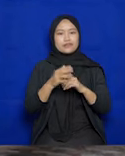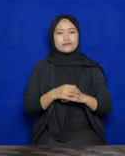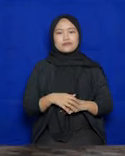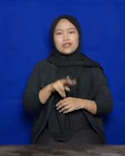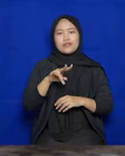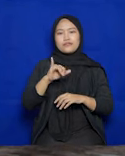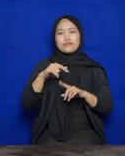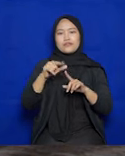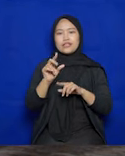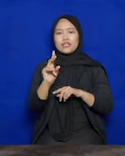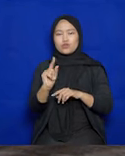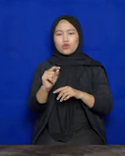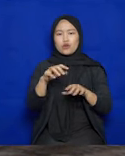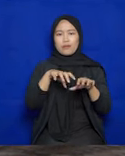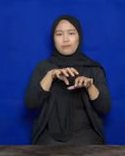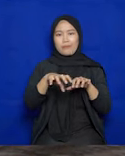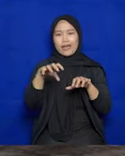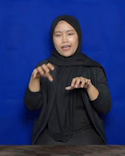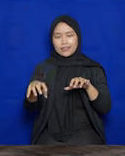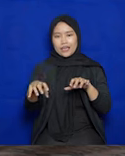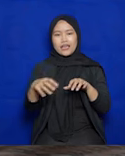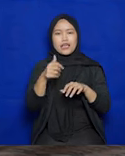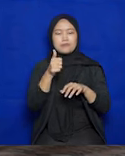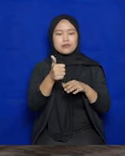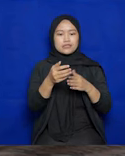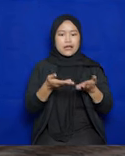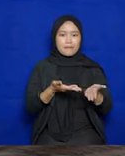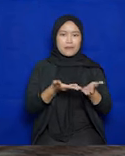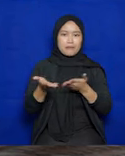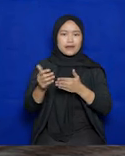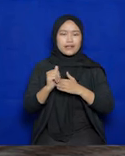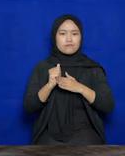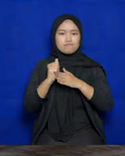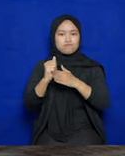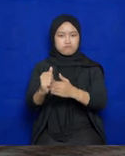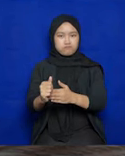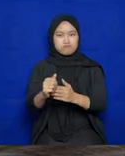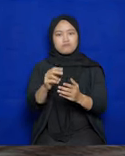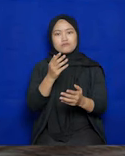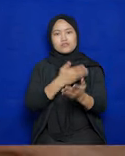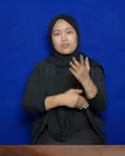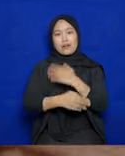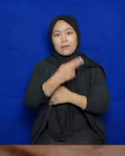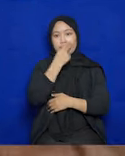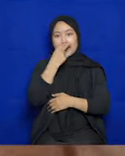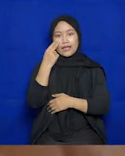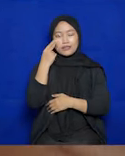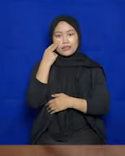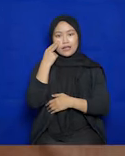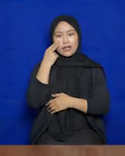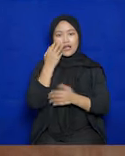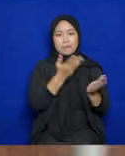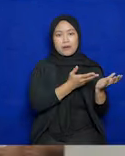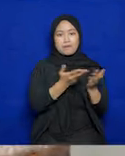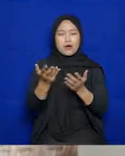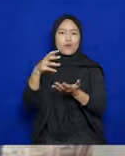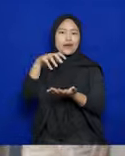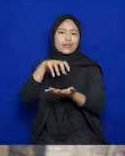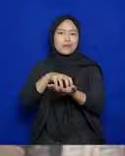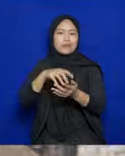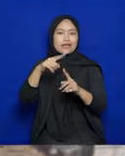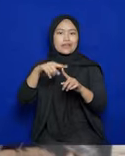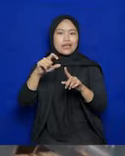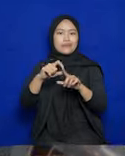Fitur peta di Cek DPT online dapat memberikan arah petunjuk yang bisa digunakan difabel netra untuk mengantarkan ke lokasi